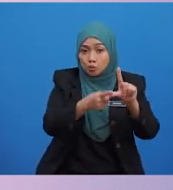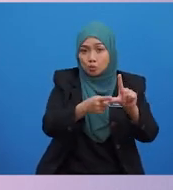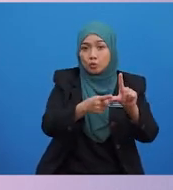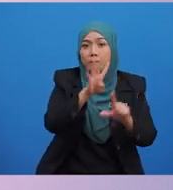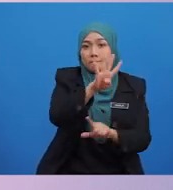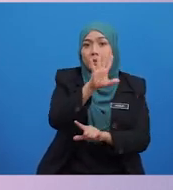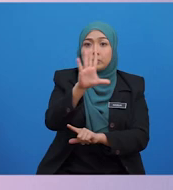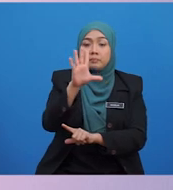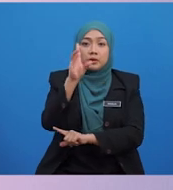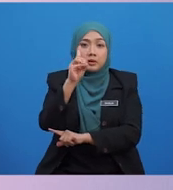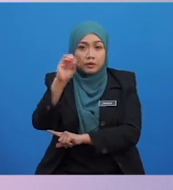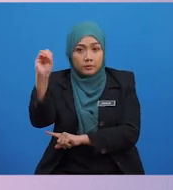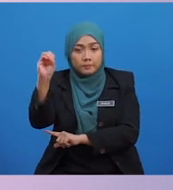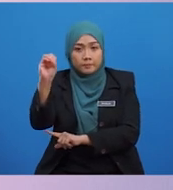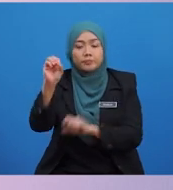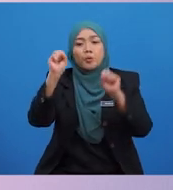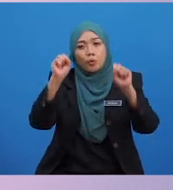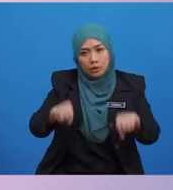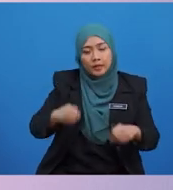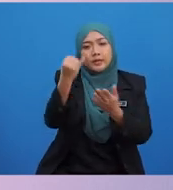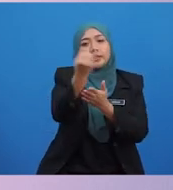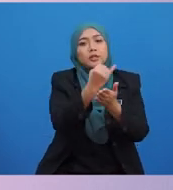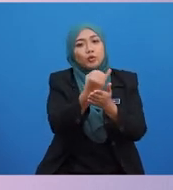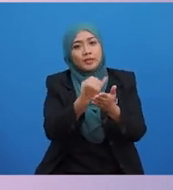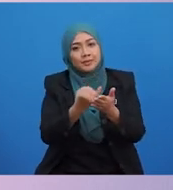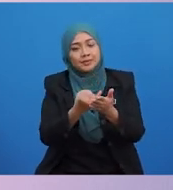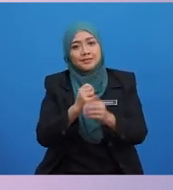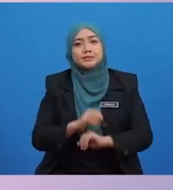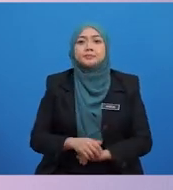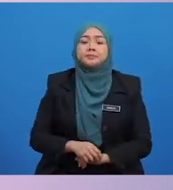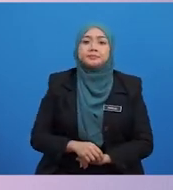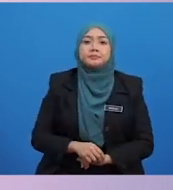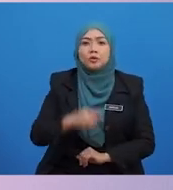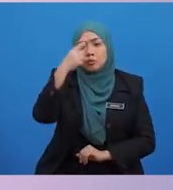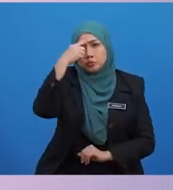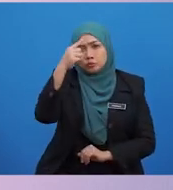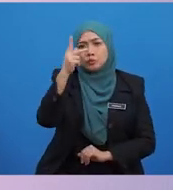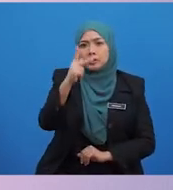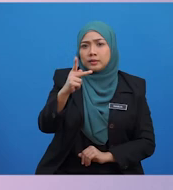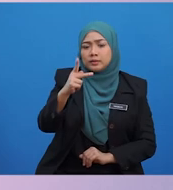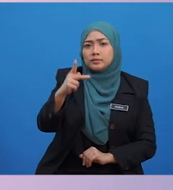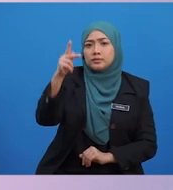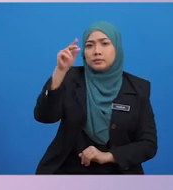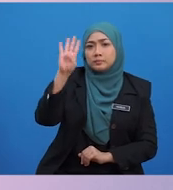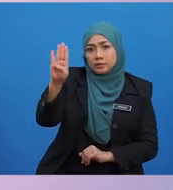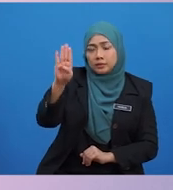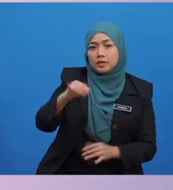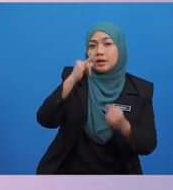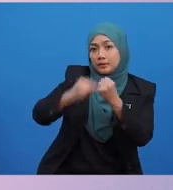45° yang boleh dilukis untuk Kiss yang terakhir